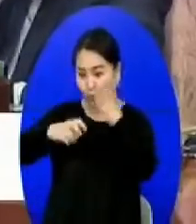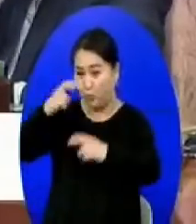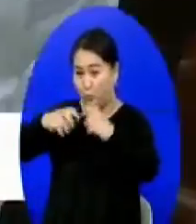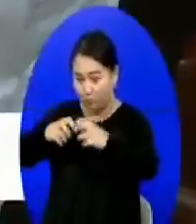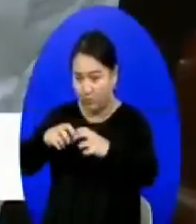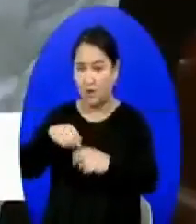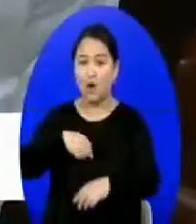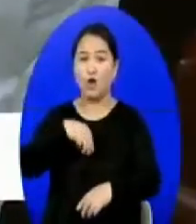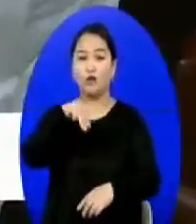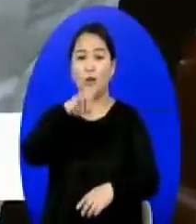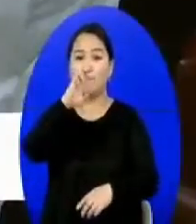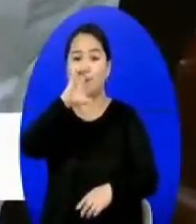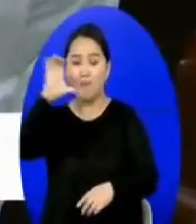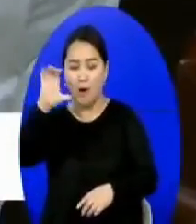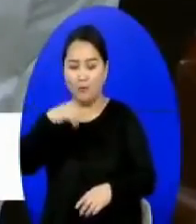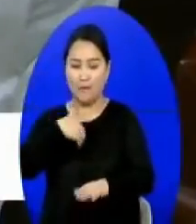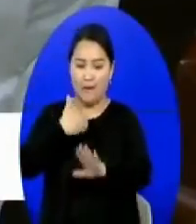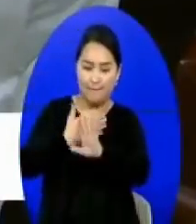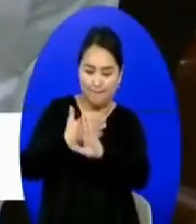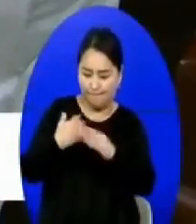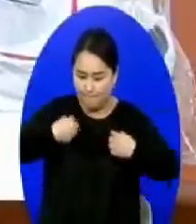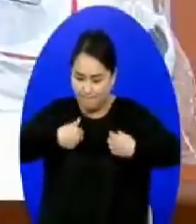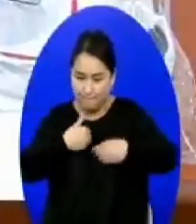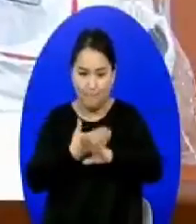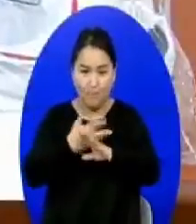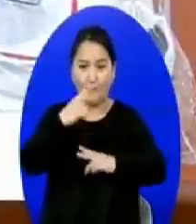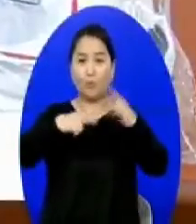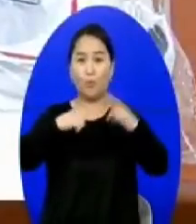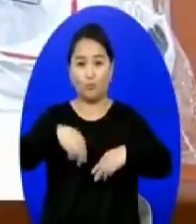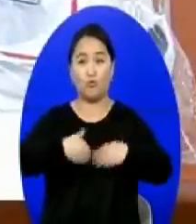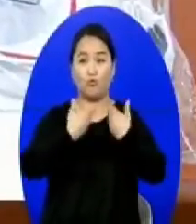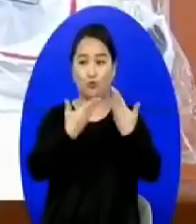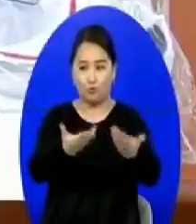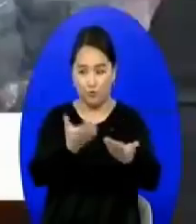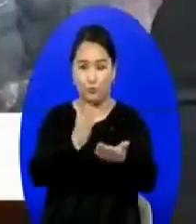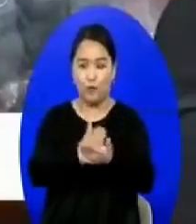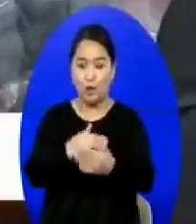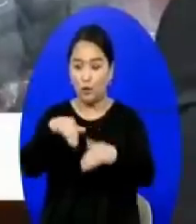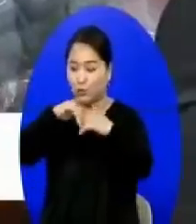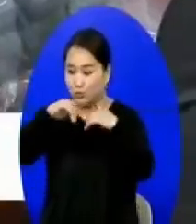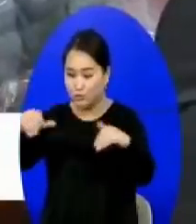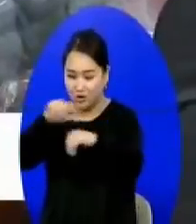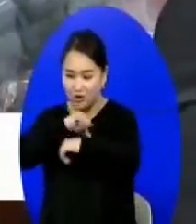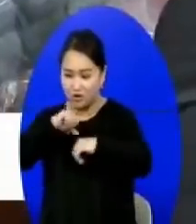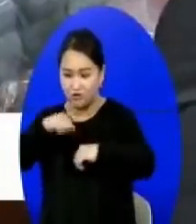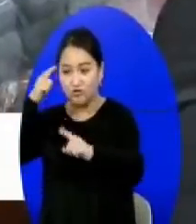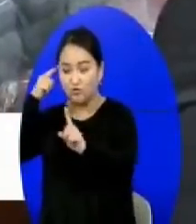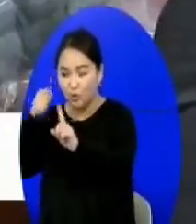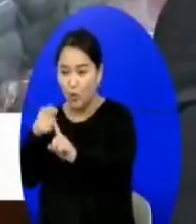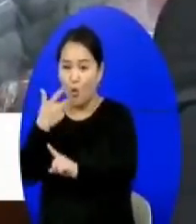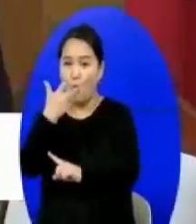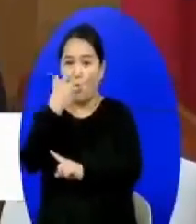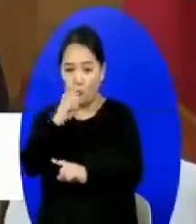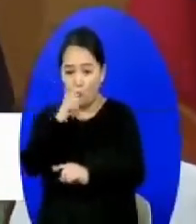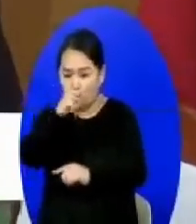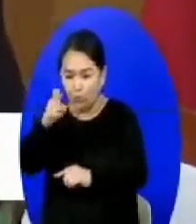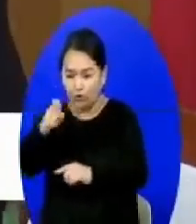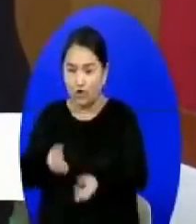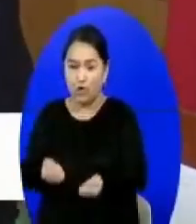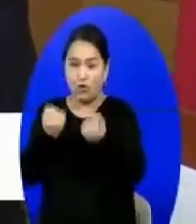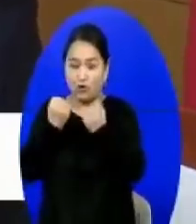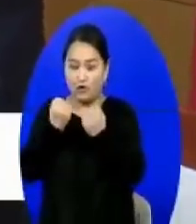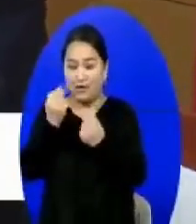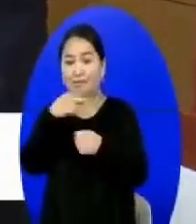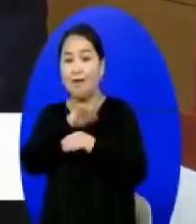авсан багахан материалаараа хамгаалалтын ээж бүрэн хувцас үйлдвэрлэж өгч, тусгаарлагдсан иргэдэд зориулж 30 хүний ээж бүрэн хүнжил даавуу зэргийг хүлээлгэ